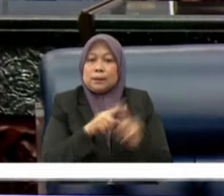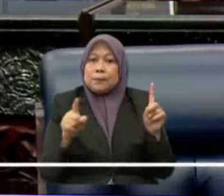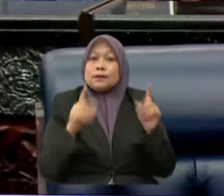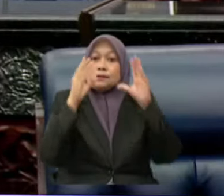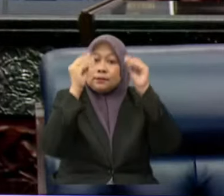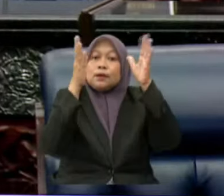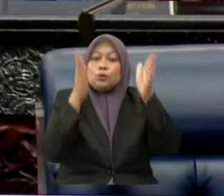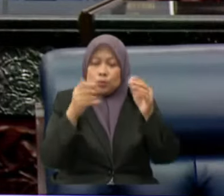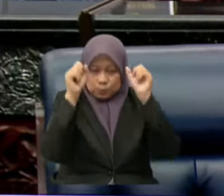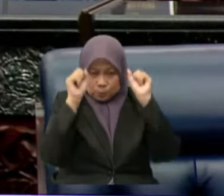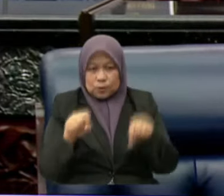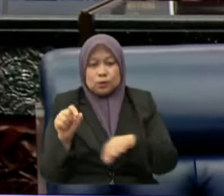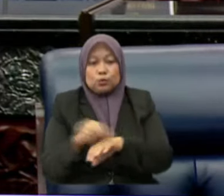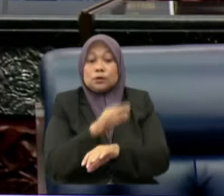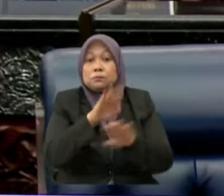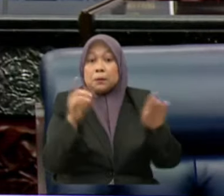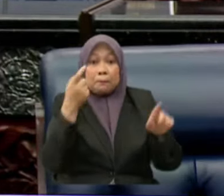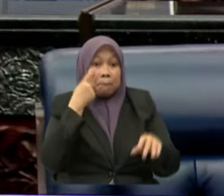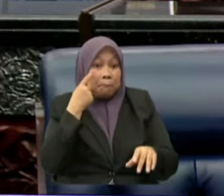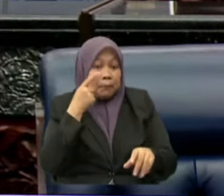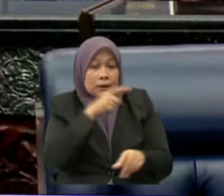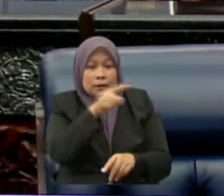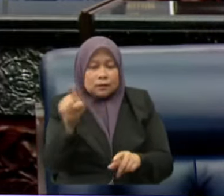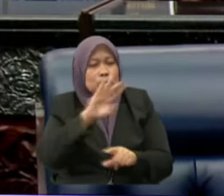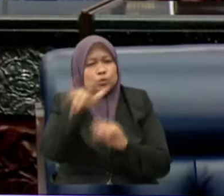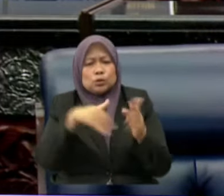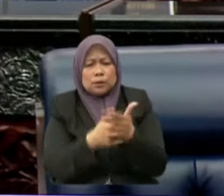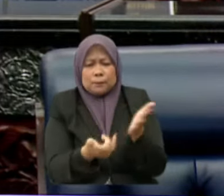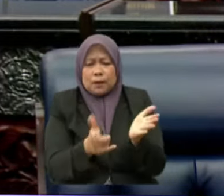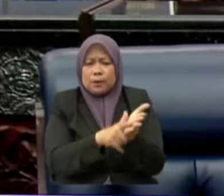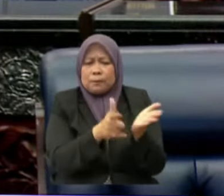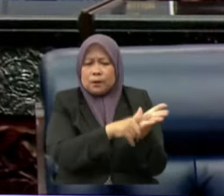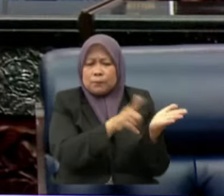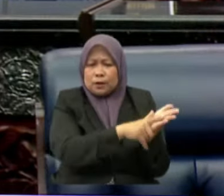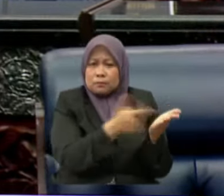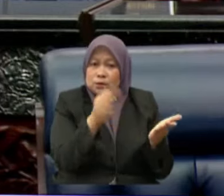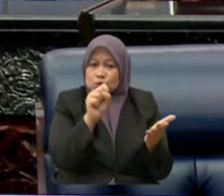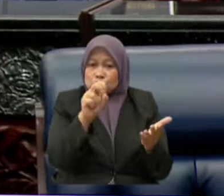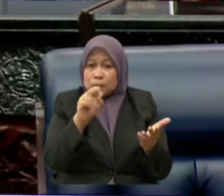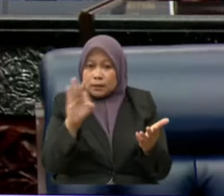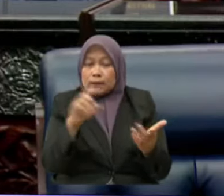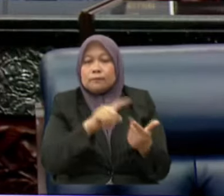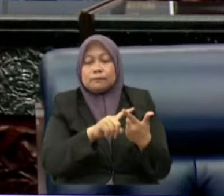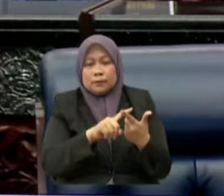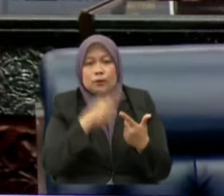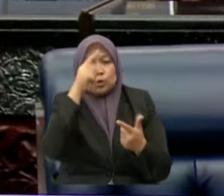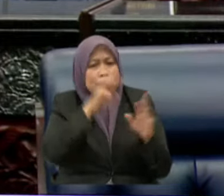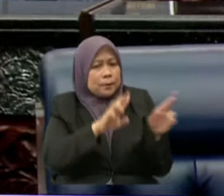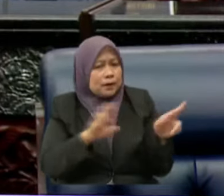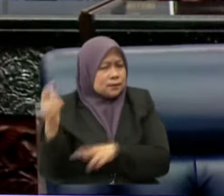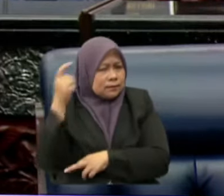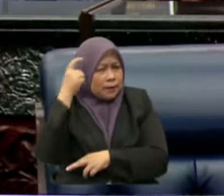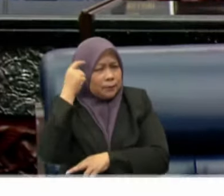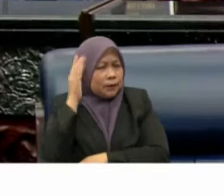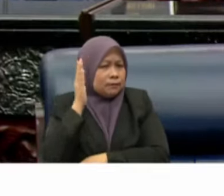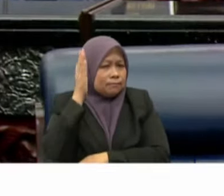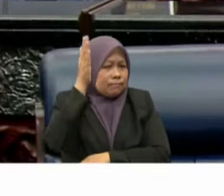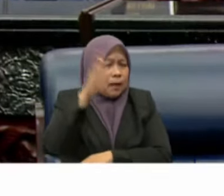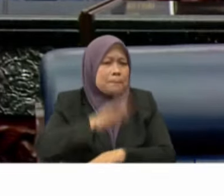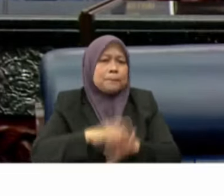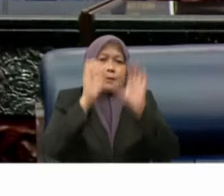juga boleh menggunakan maklumat diperoleh daripada pelaporan petak Siran somatif tersebut untuk merancang dan melaksanakan